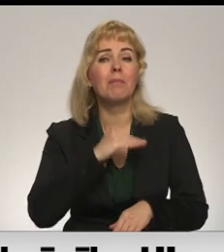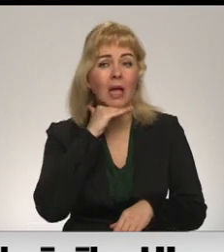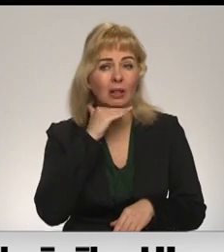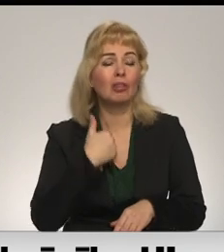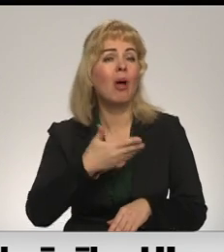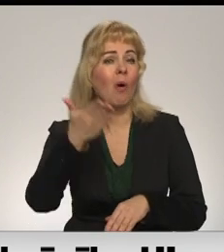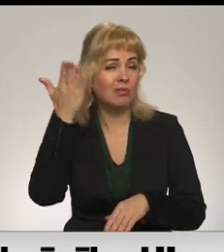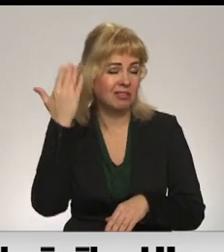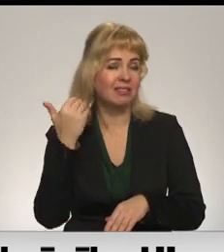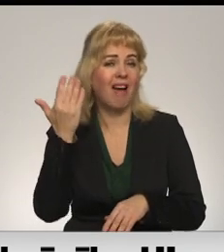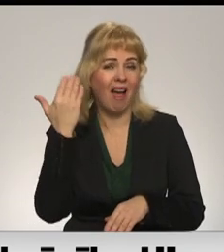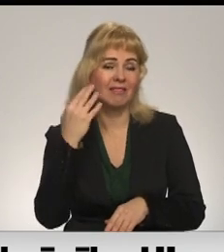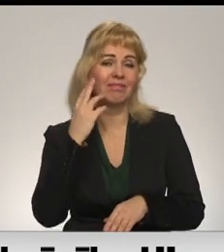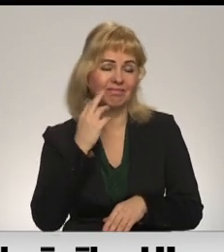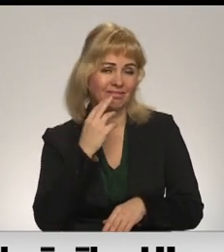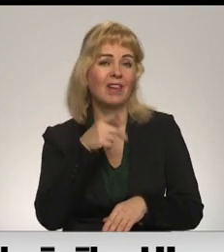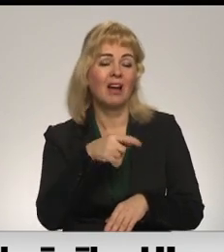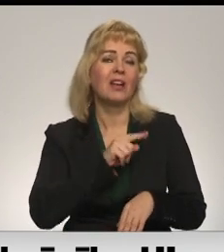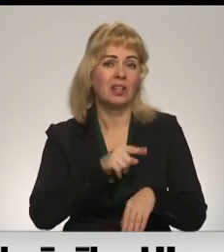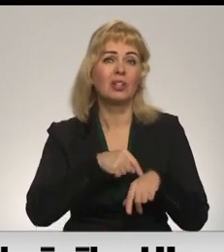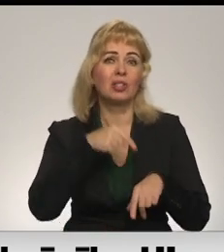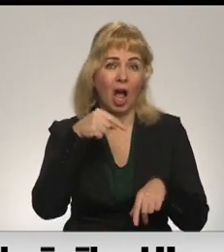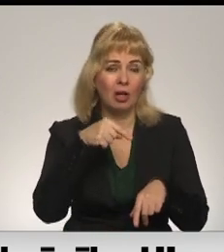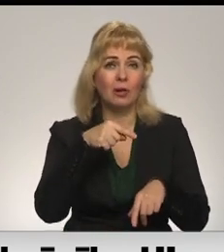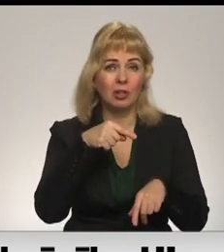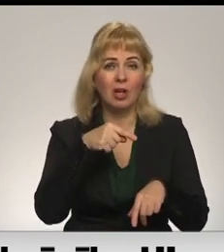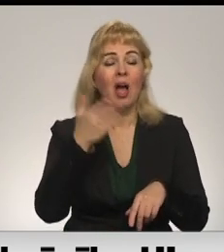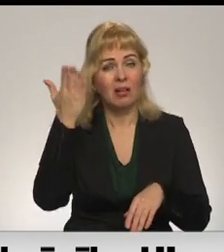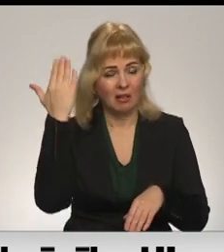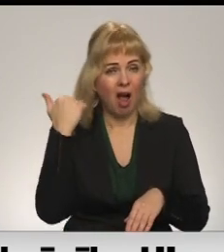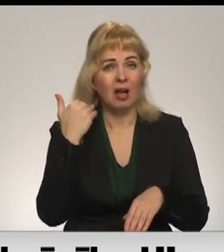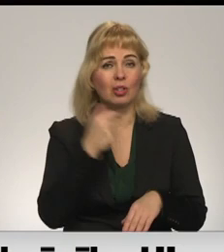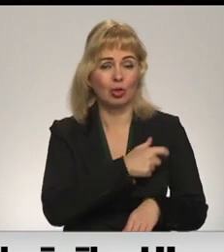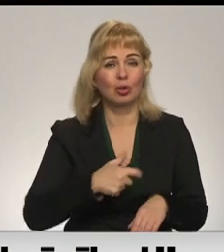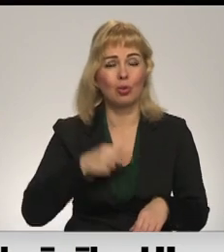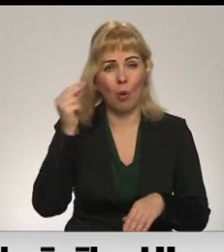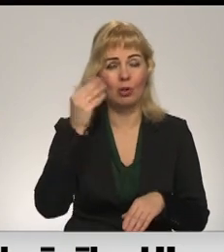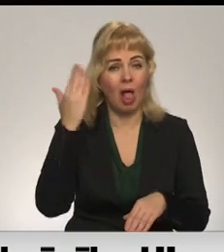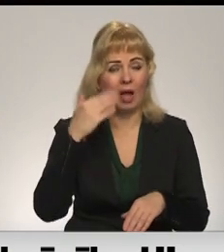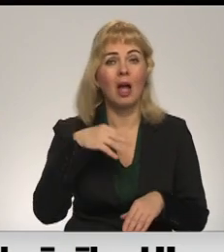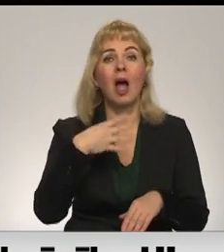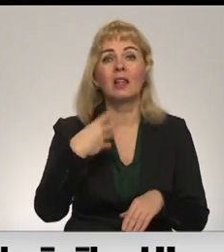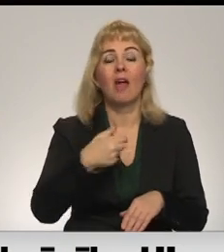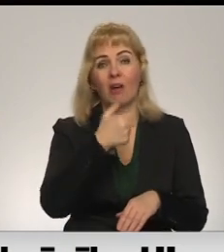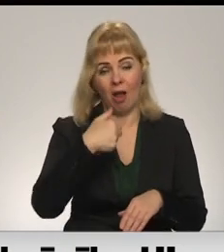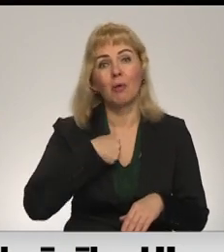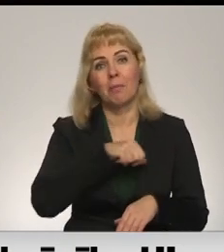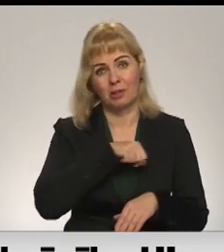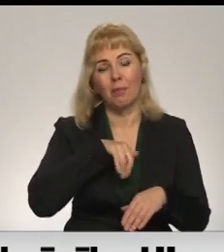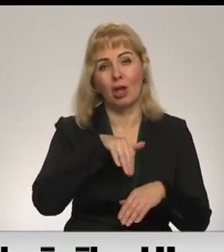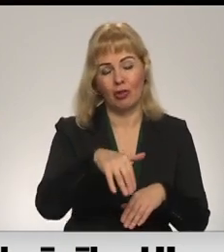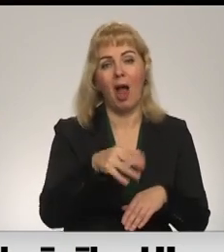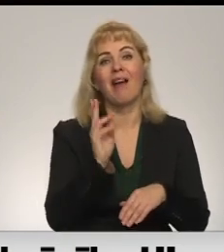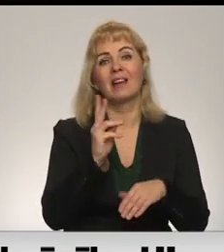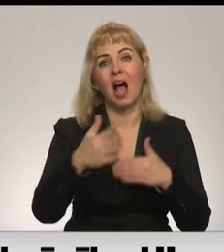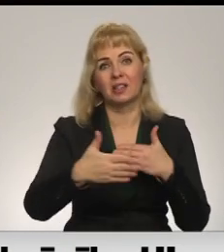sena. Un ir tā sajūta, kad mēs studiju laikos gājām 90. Gados uz Krastmalu. Pirmo